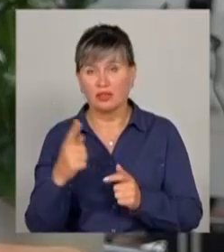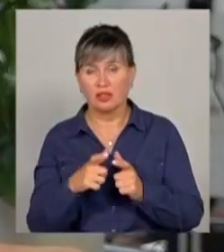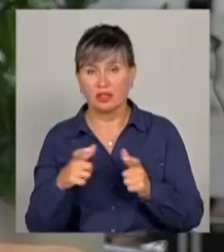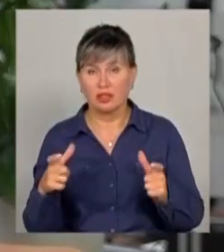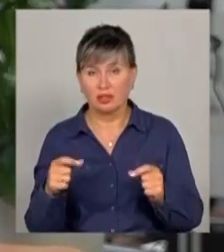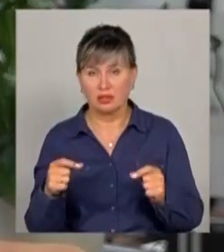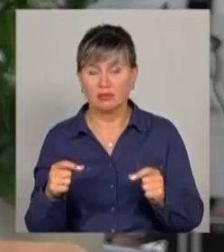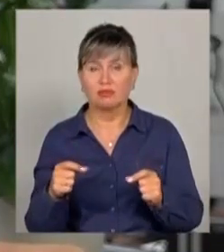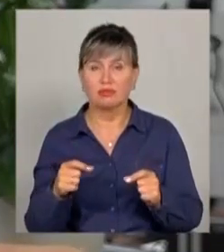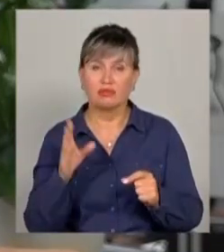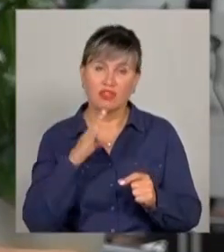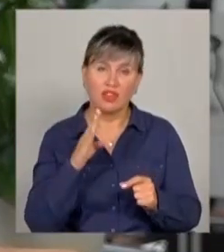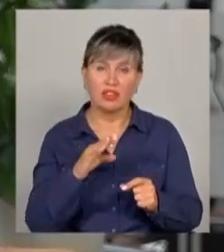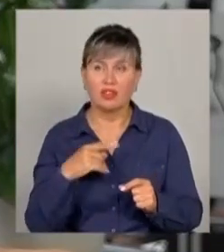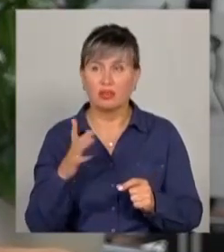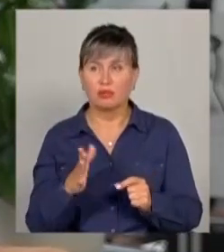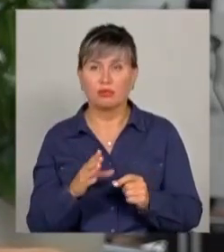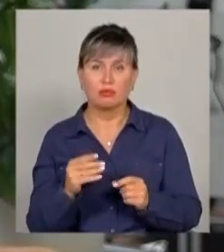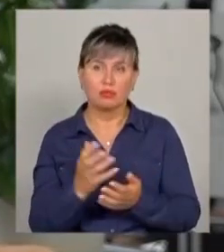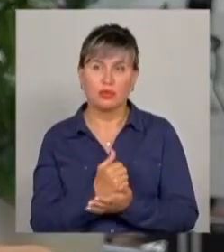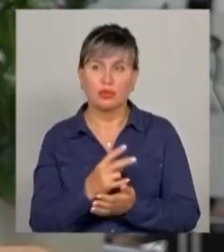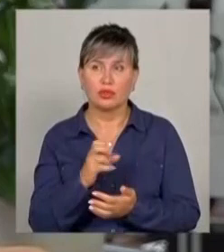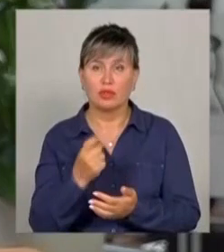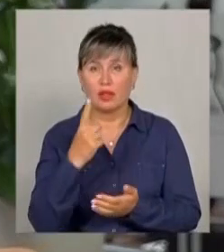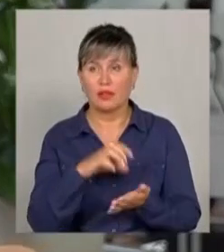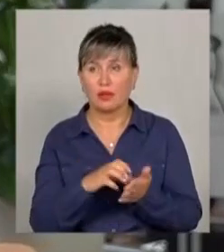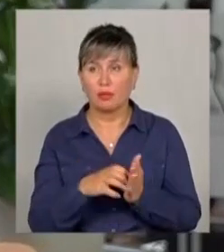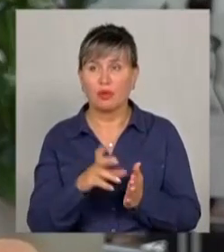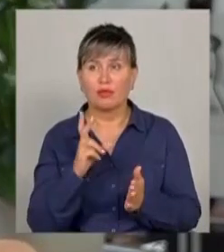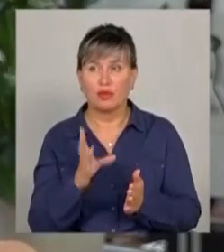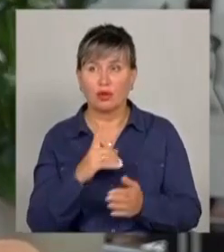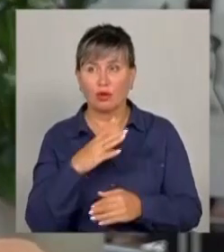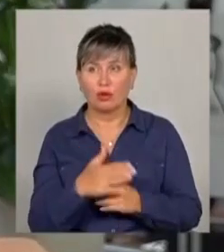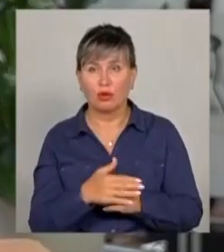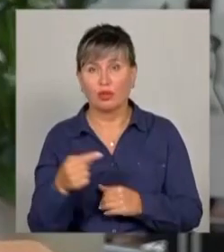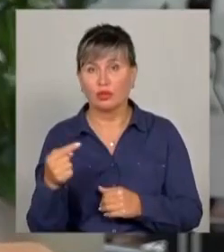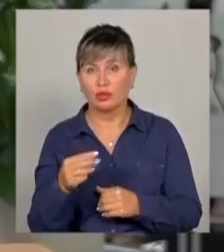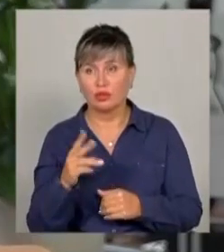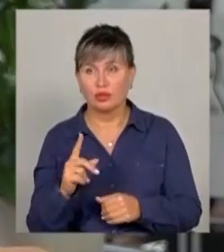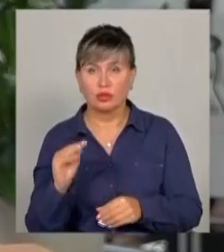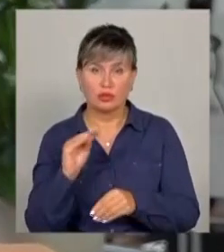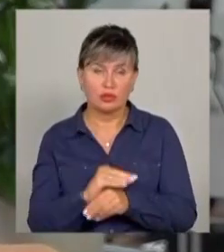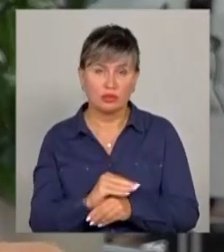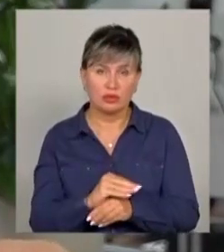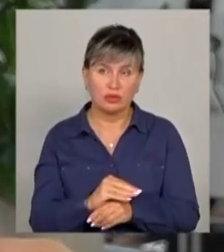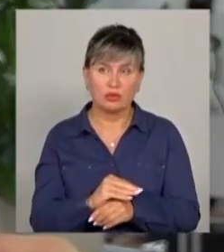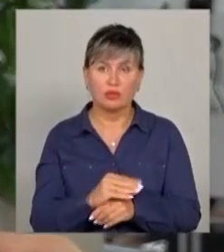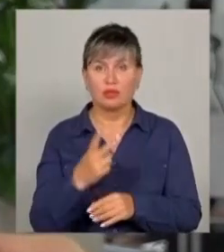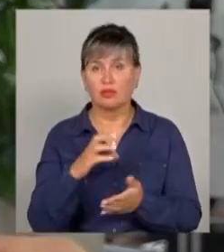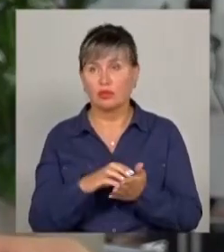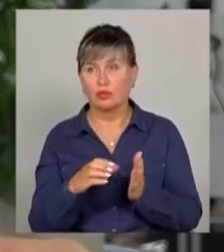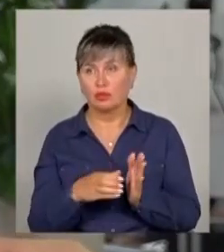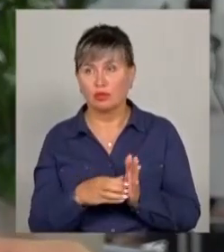горячему водоснабжению составит на однокомнатную квартиру порядка 1000 тенге, на двухкомнатную квартиру